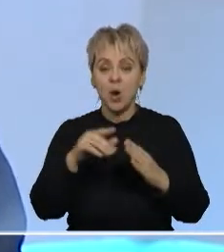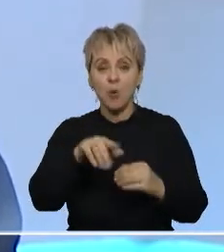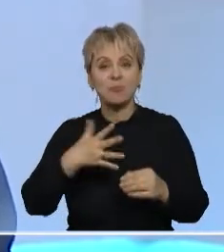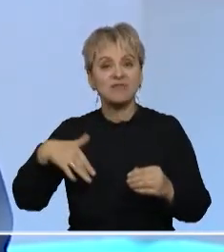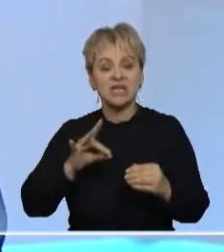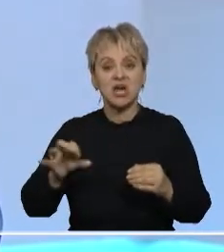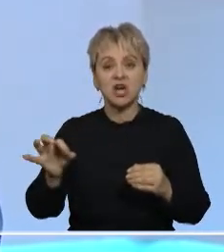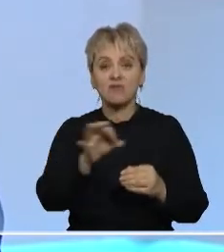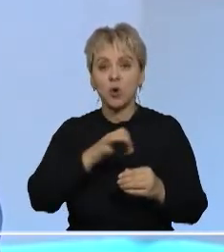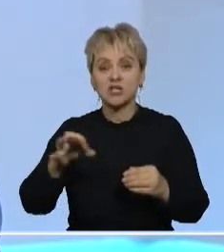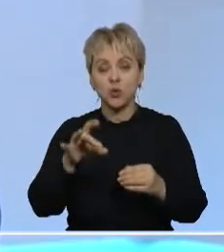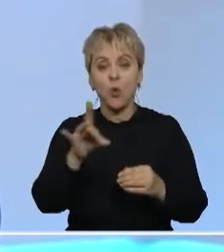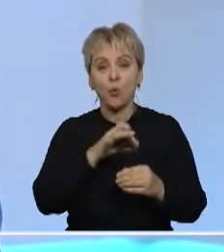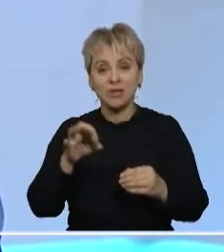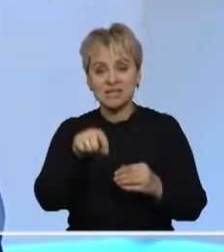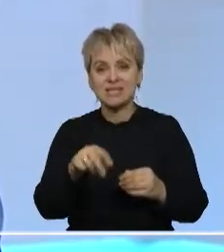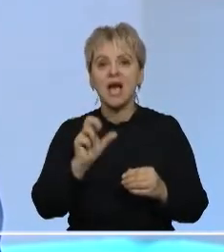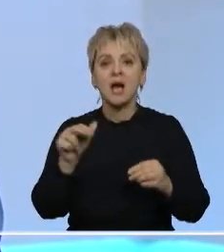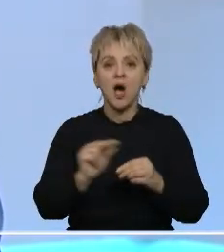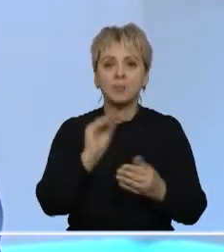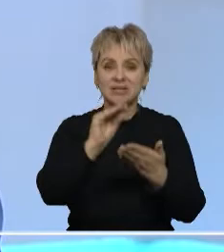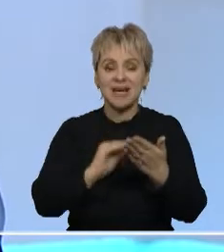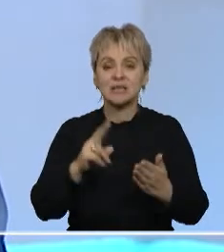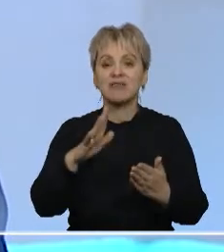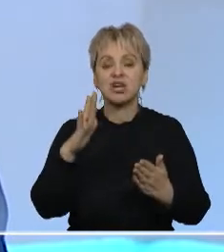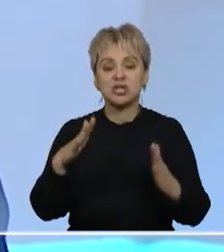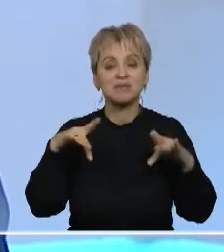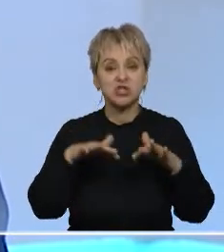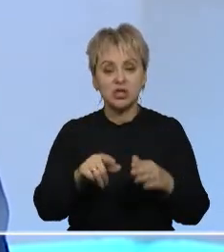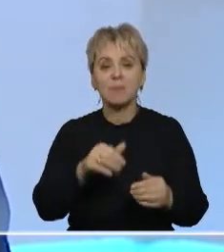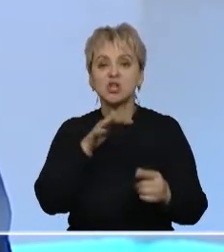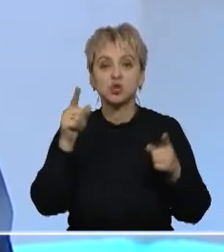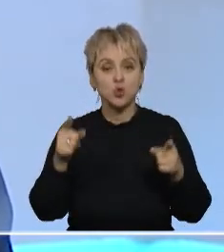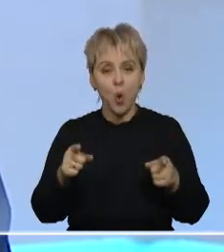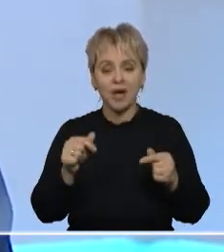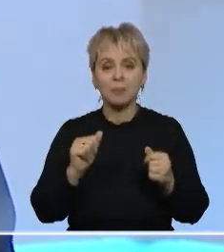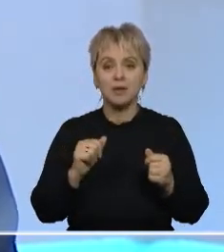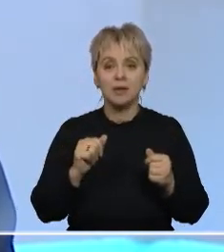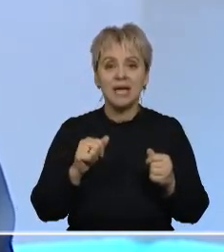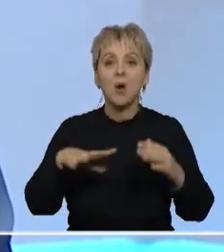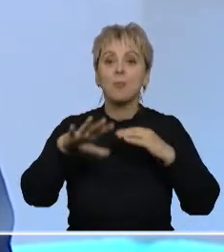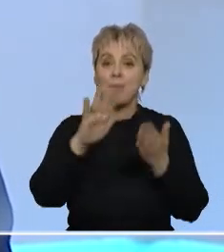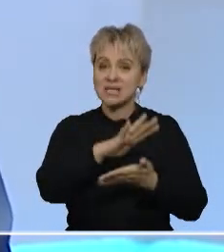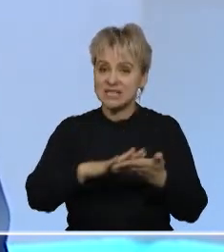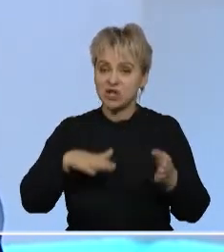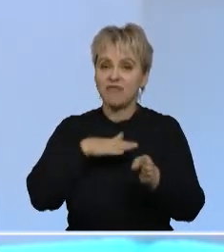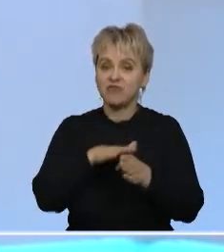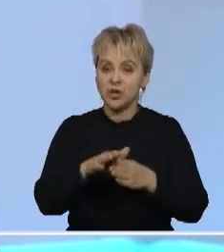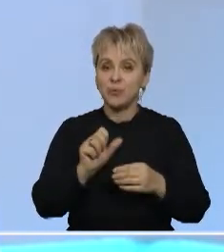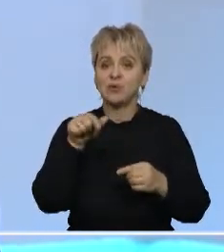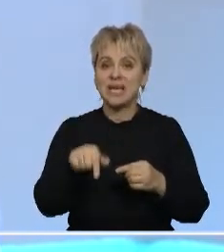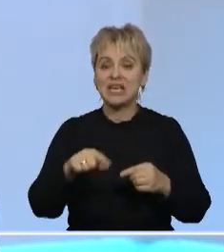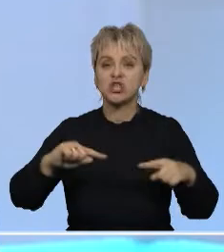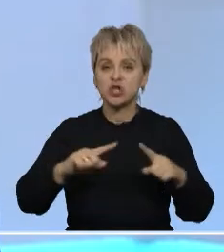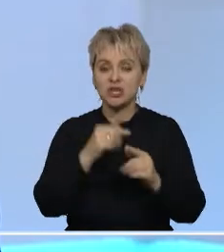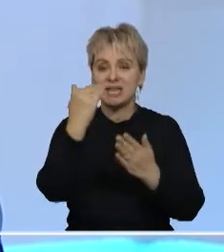по срокам выполнения капитальных ремонтов по данным многоквартирным домам, по срокам последующего выполнения каждой